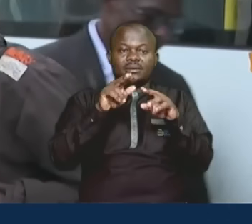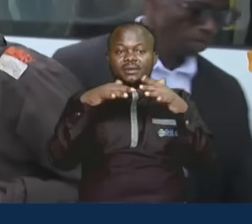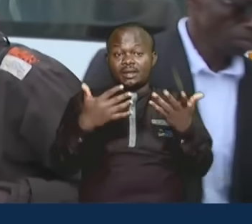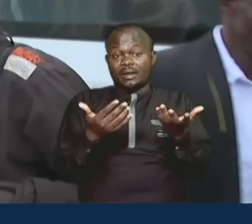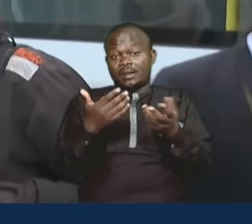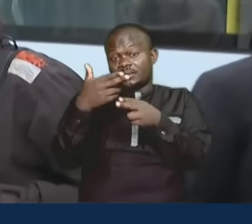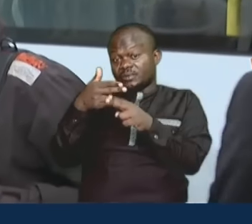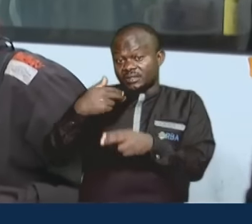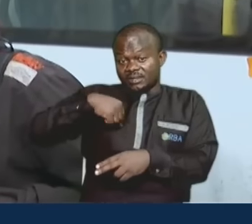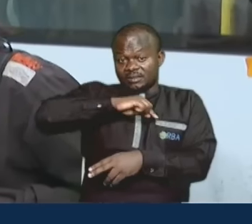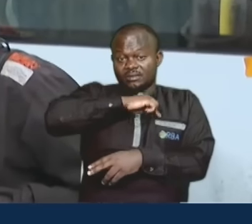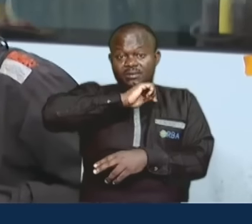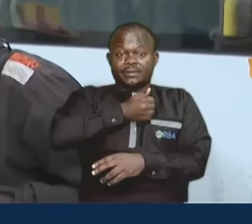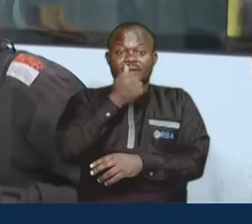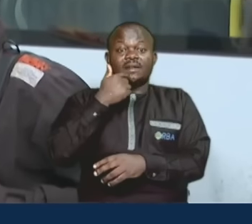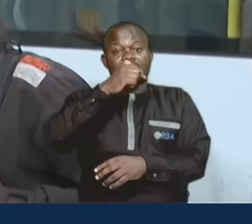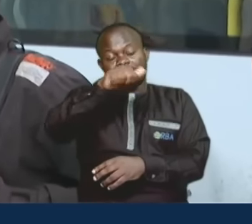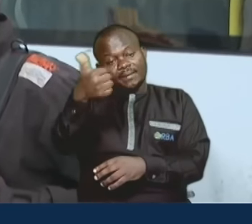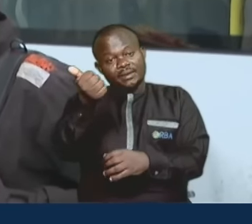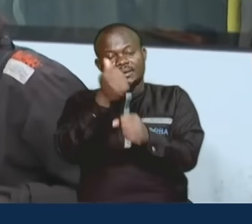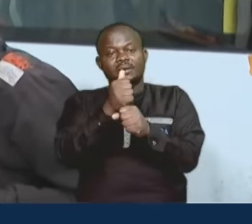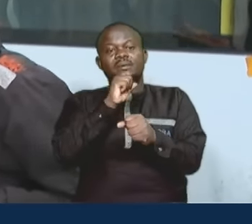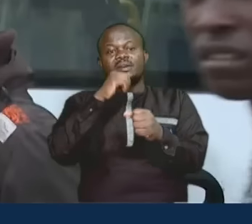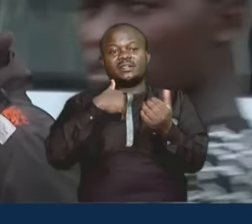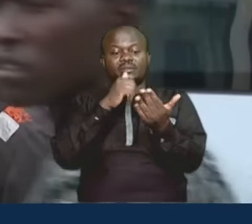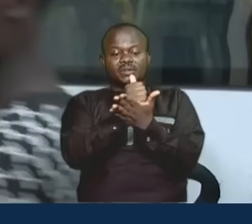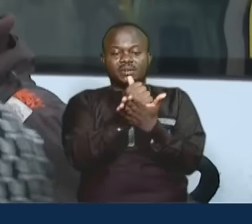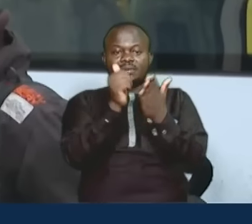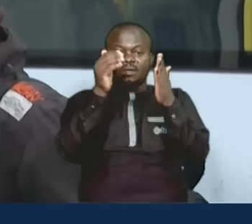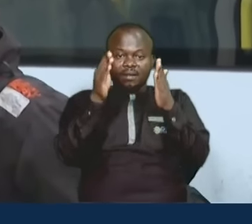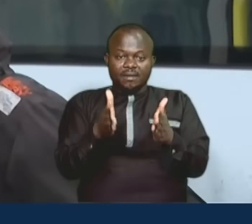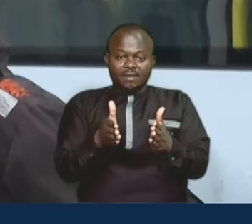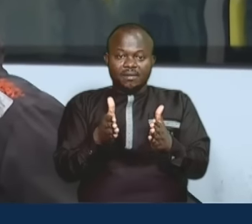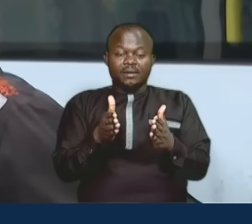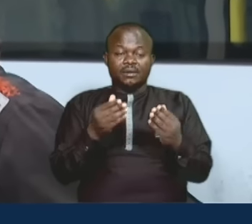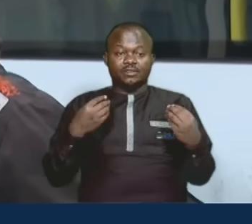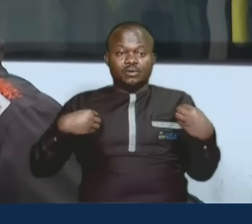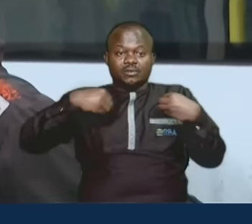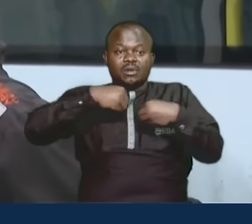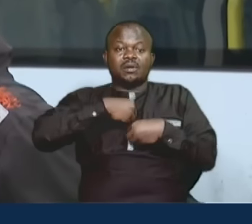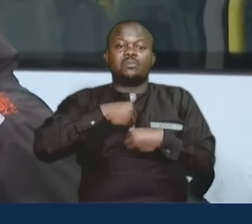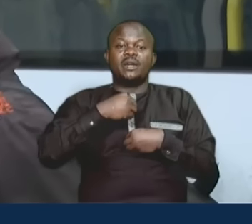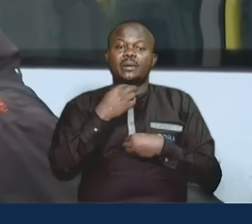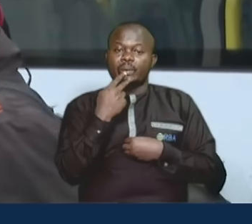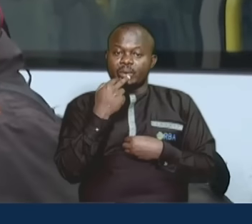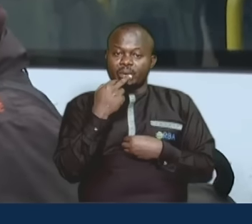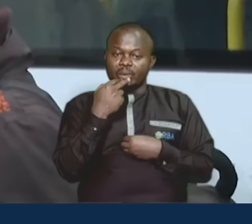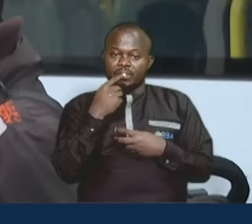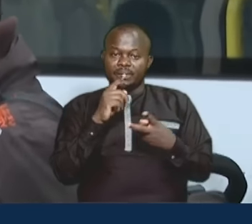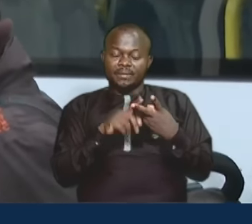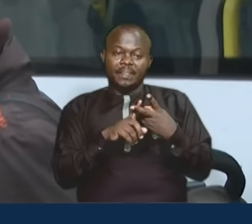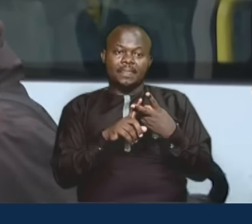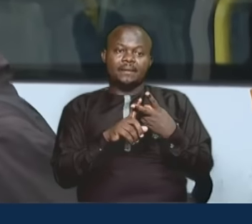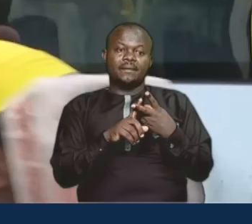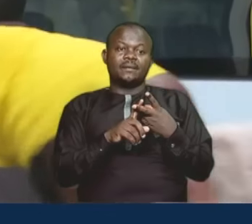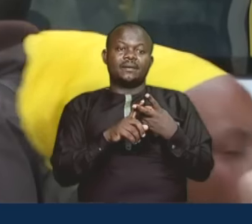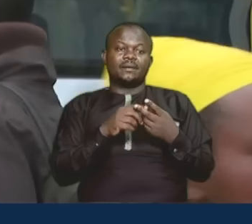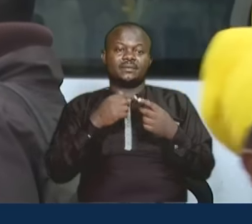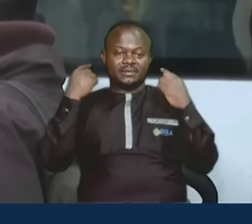abatwiyitirira hari abandi bakora badafite ibyangombwa tuba twambaye inifomo itukura tukambara na